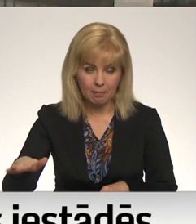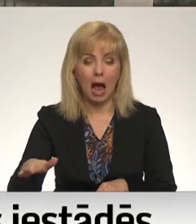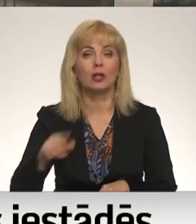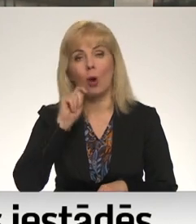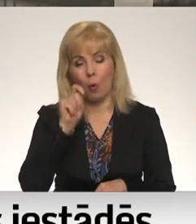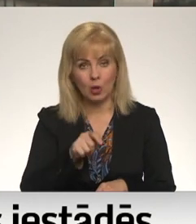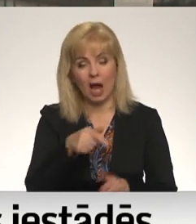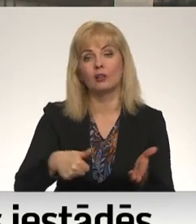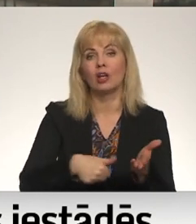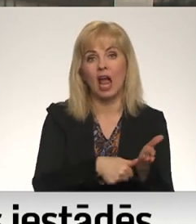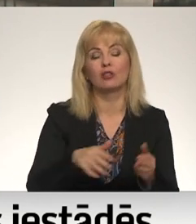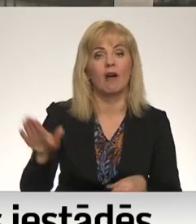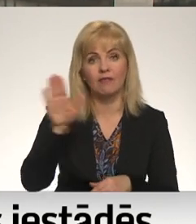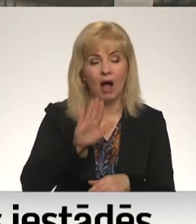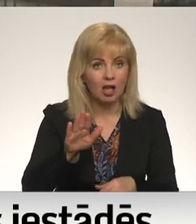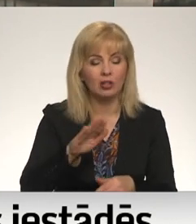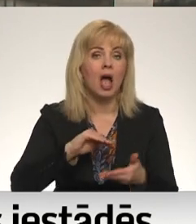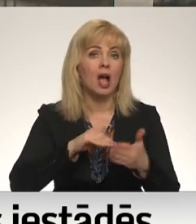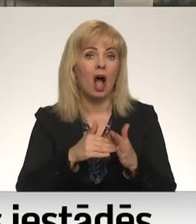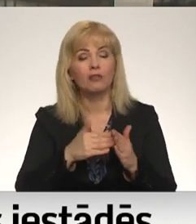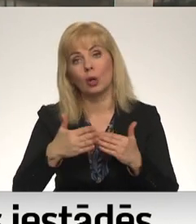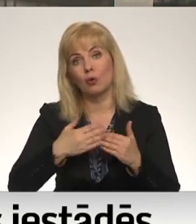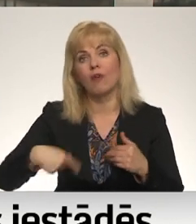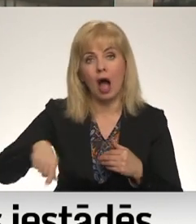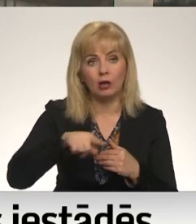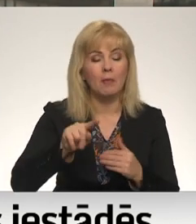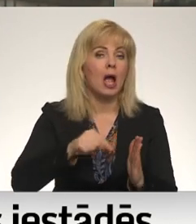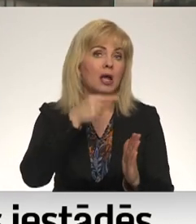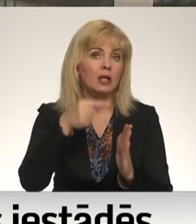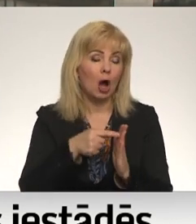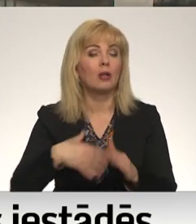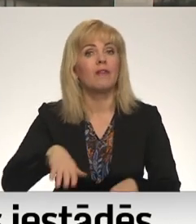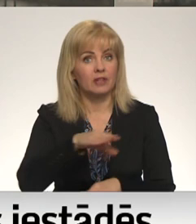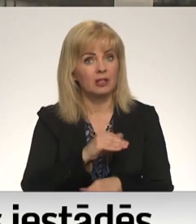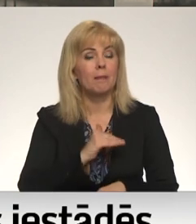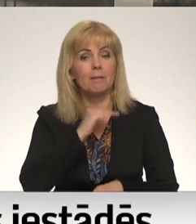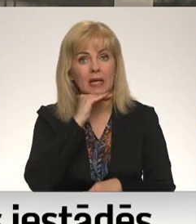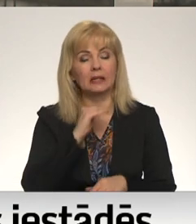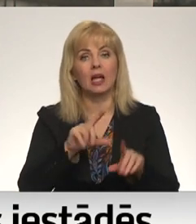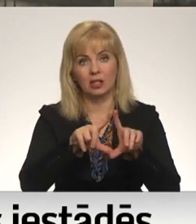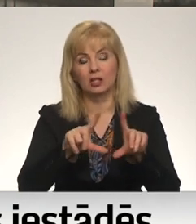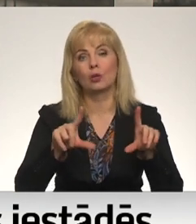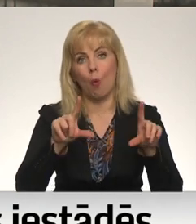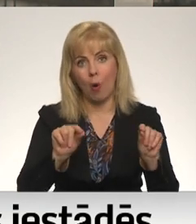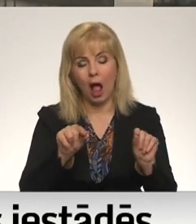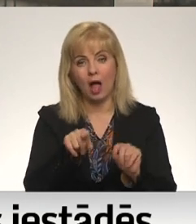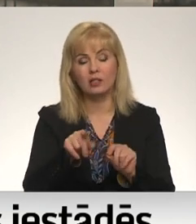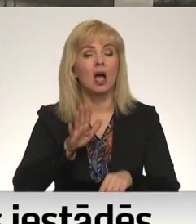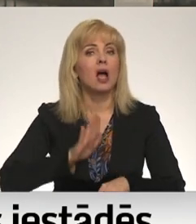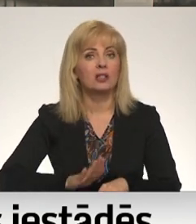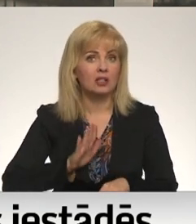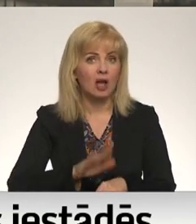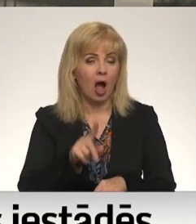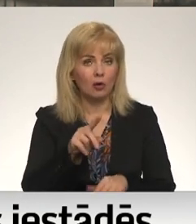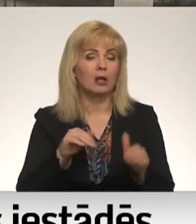valstī. Par izaicinājumu galvaspilsētai un tās tuvākajai apkārtnē kļūst jautājums, vai visiem pietiks vietas izglītības iestādēs. Sagaidot vēl